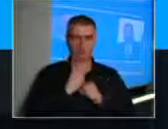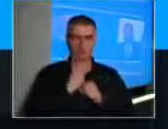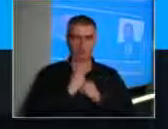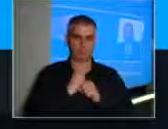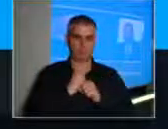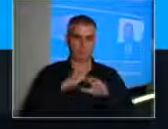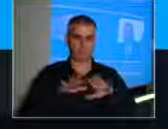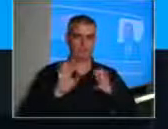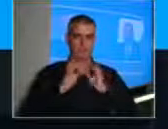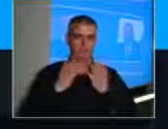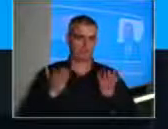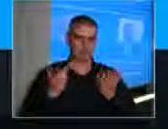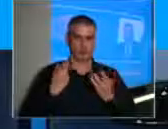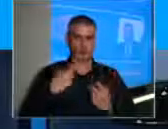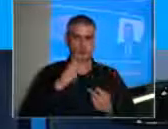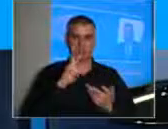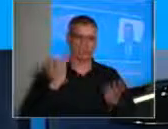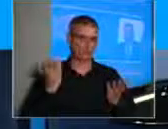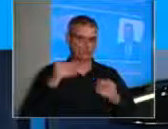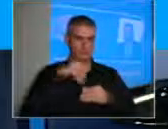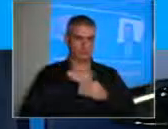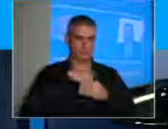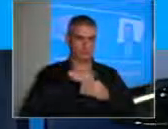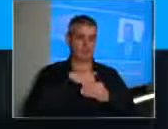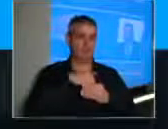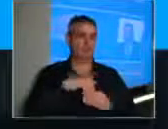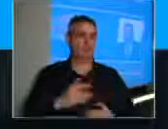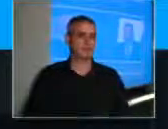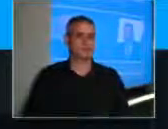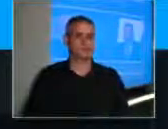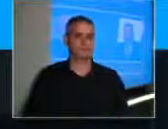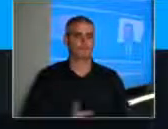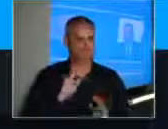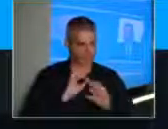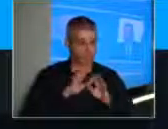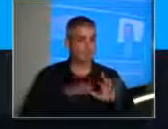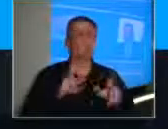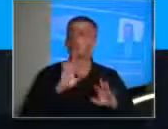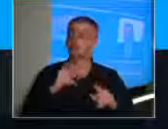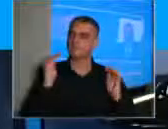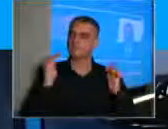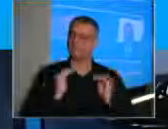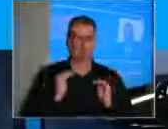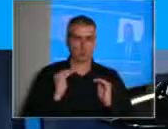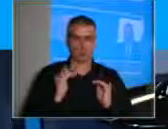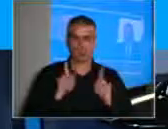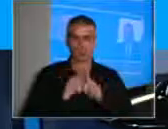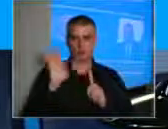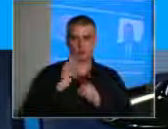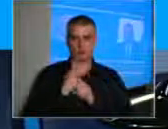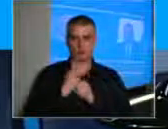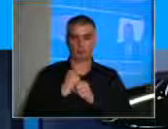כך ברשתות החברתיות, הוא יותר פנימה. גם ברשתות. גם, אבל פחות, זה לא מה שביבי